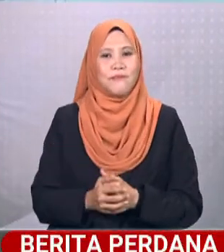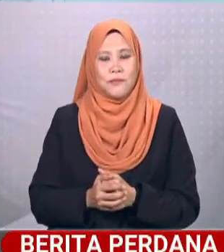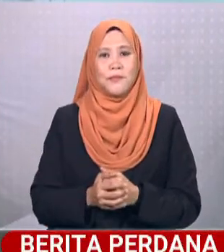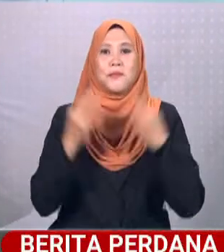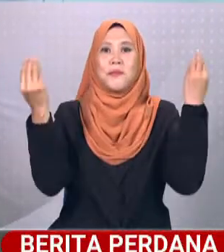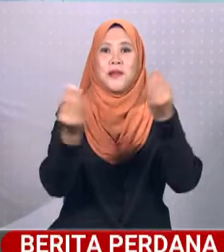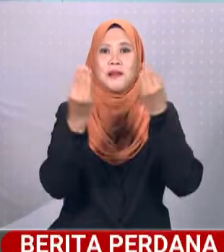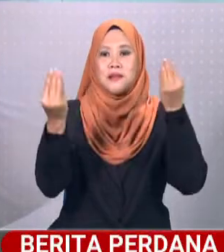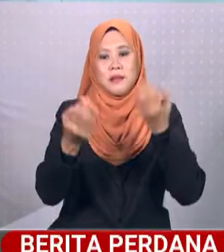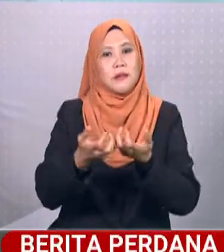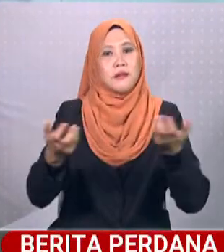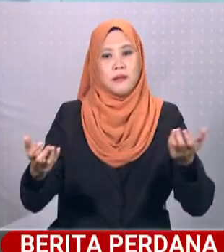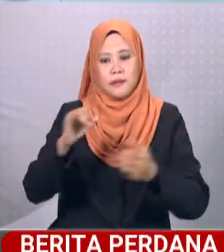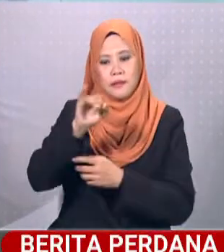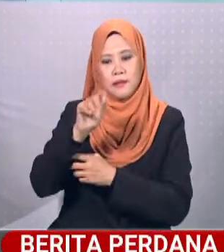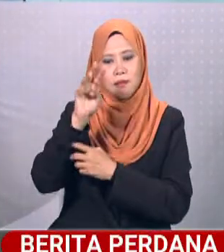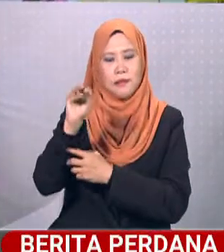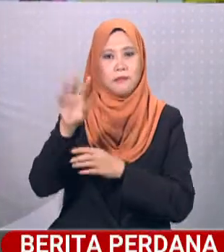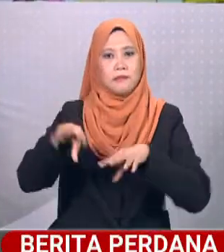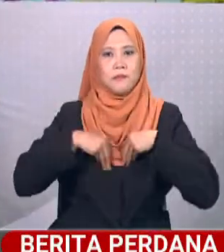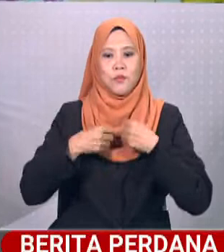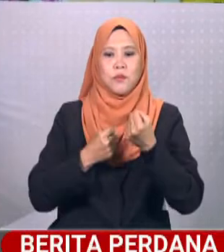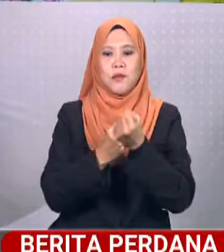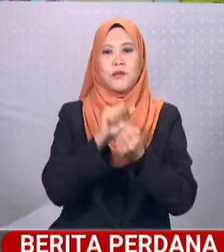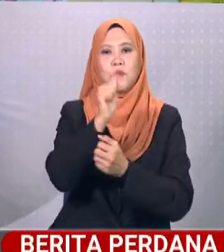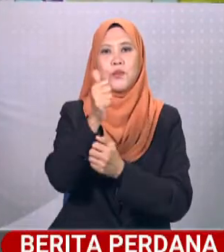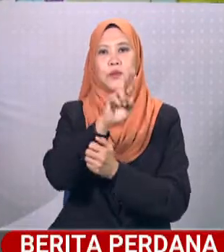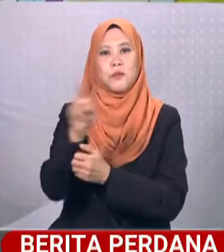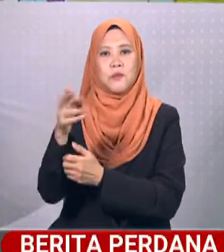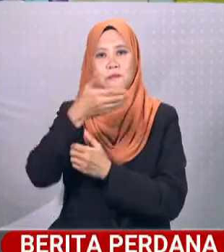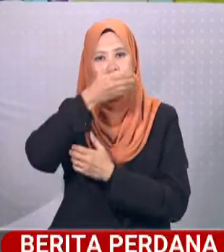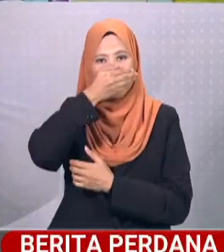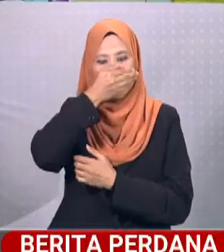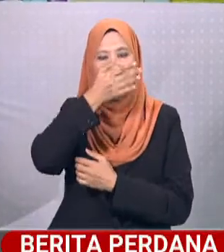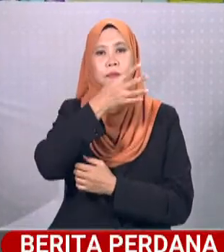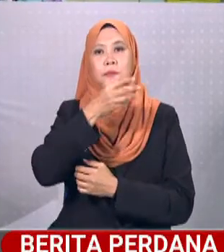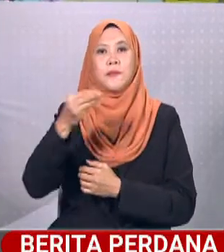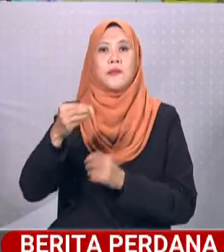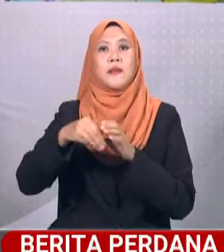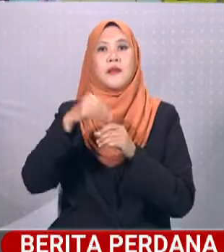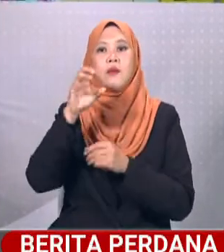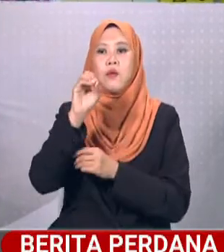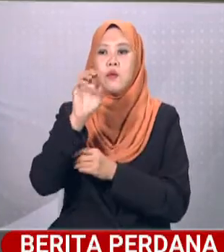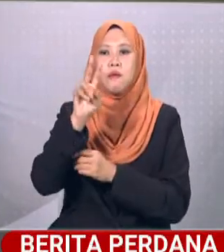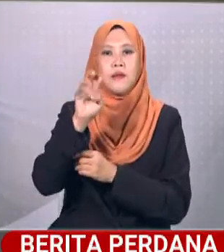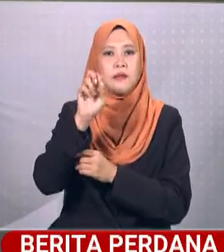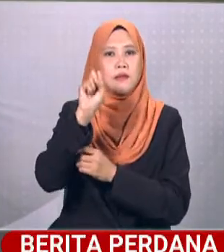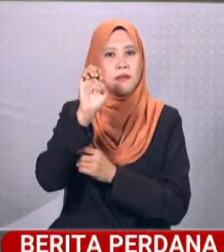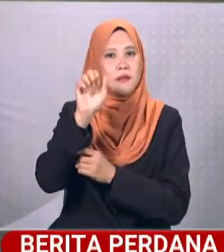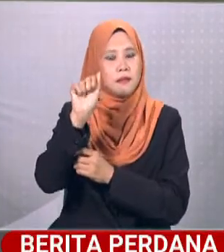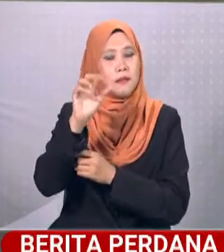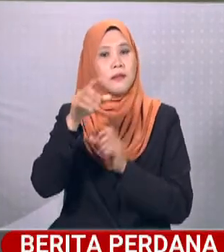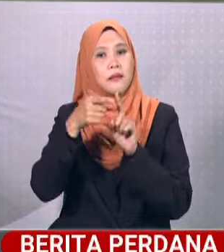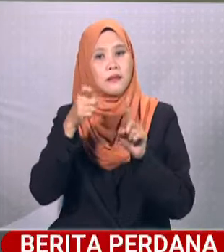Dalam majlis berasingan, JAKIM menerima sumbangan 10,000 penutup hidung dan mulut daripada Overseas Chinese Muslim